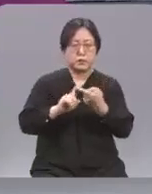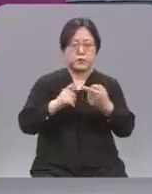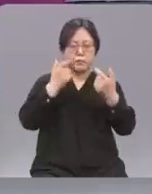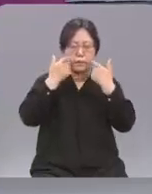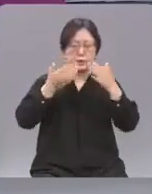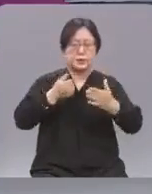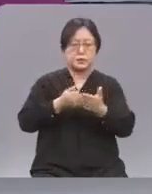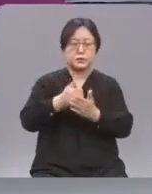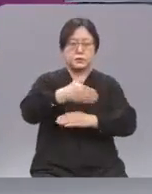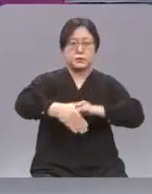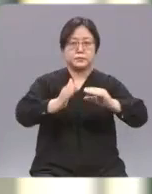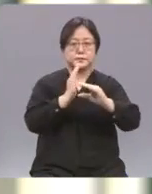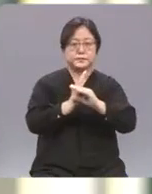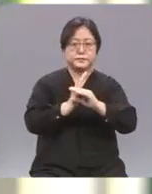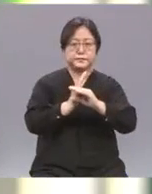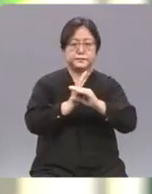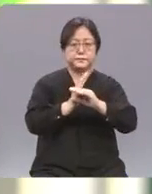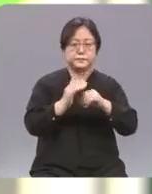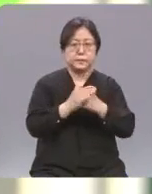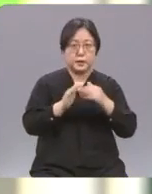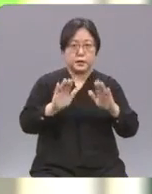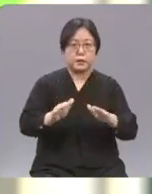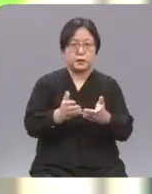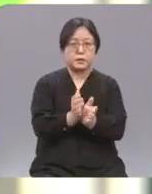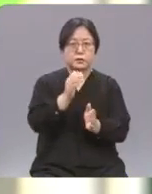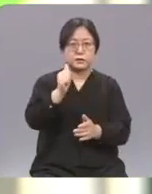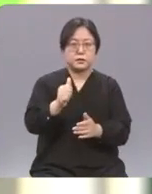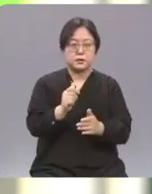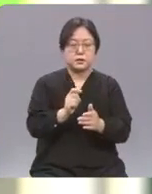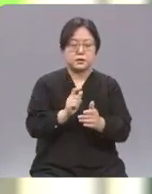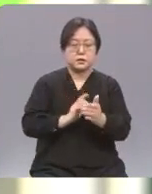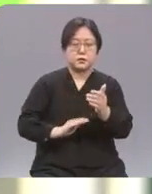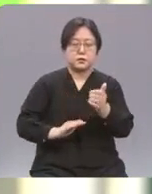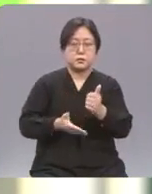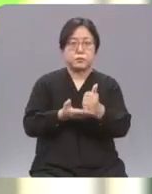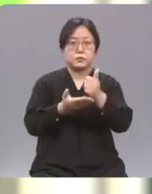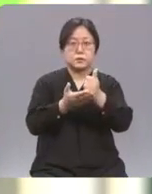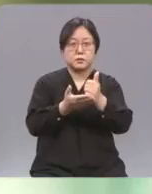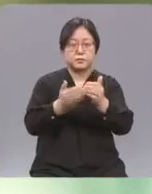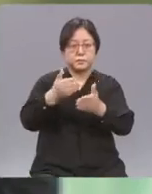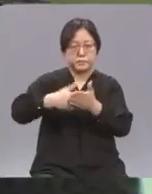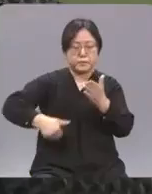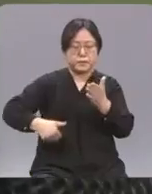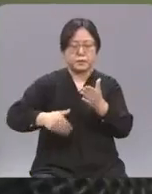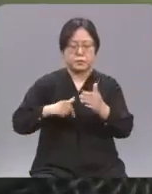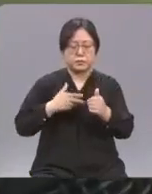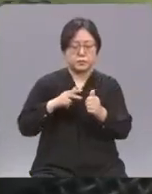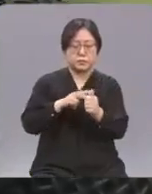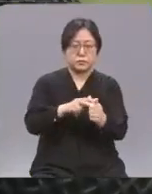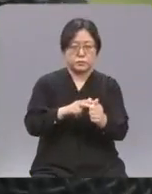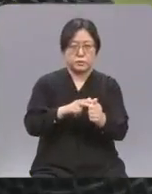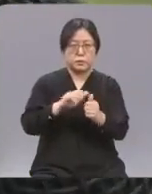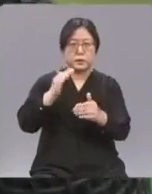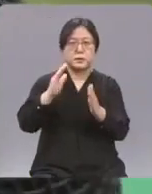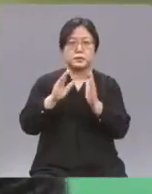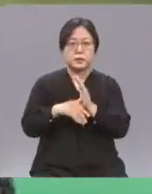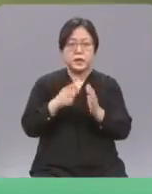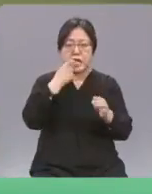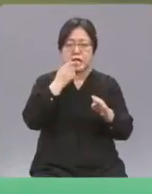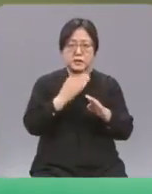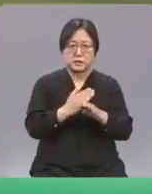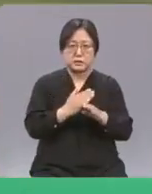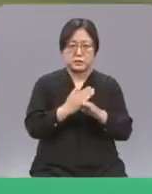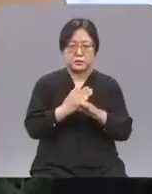결론 날 예정입니다. 때문에 현역 단체장의 추가 공천 배제와 무소속 출마가 현실화하면